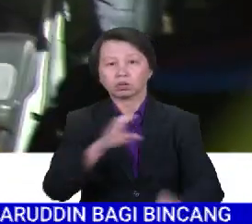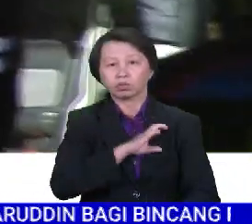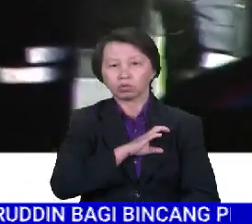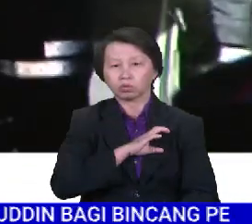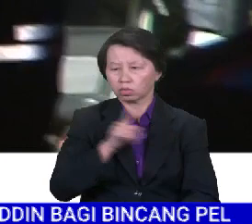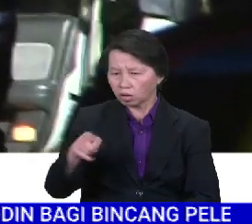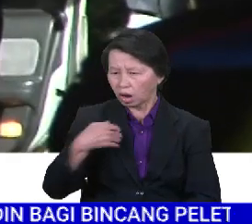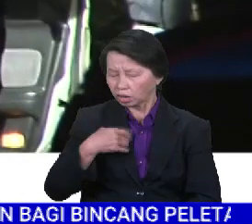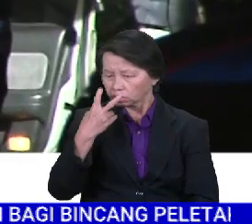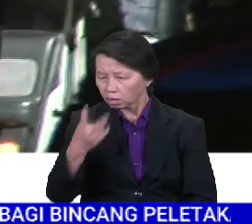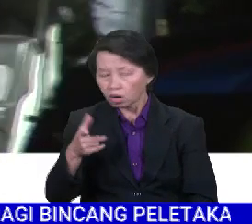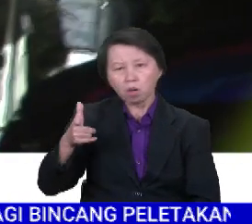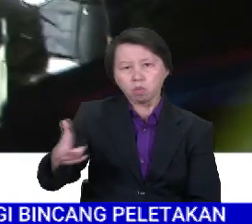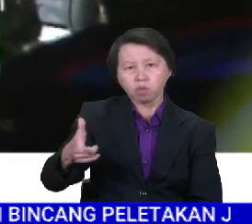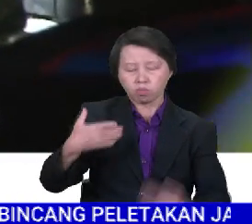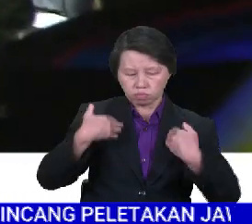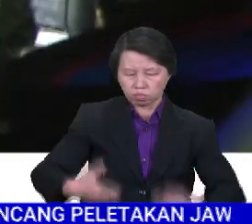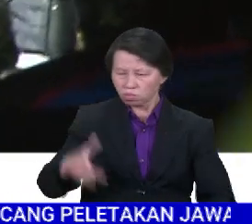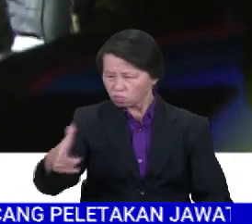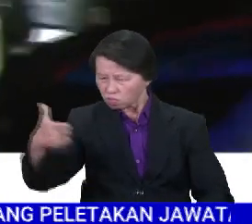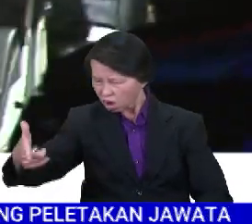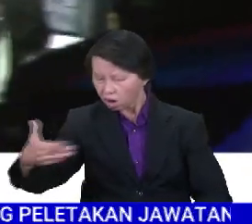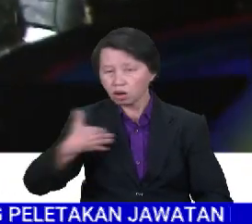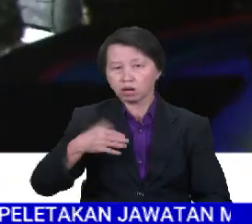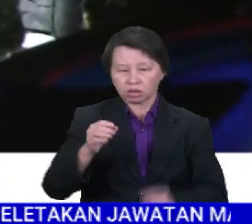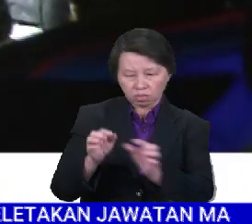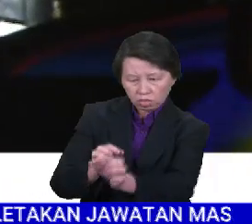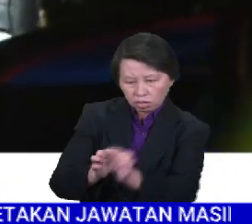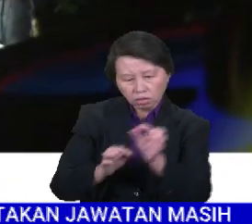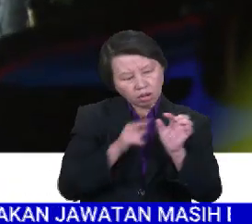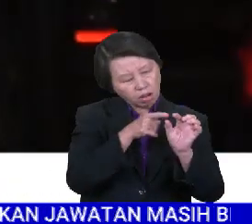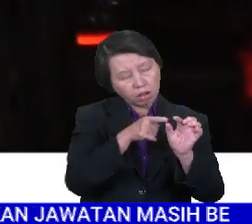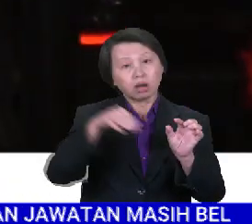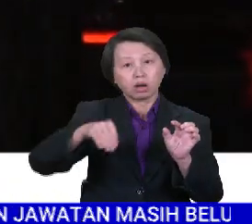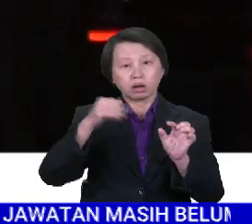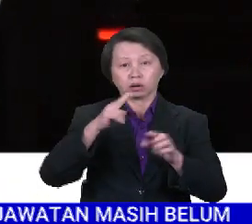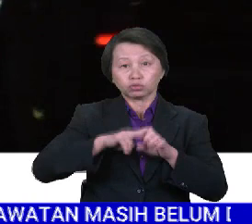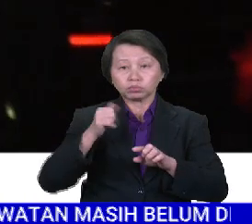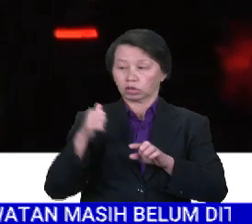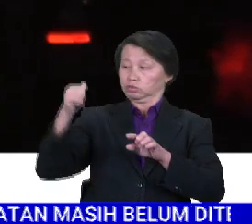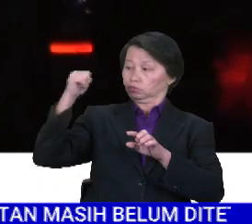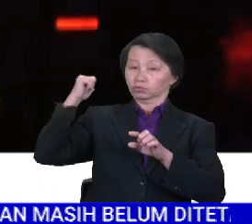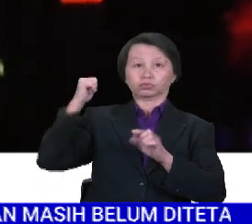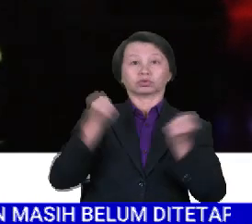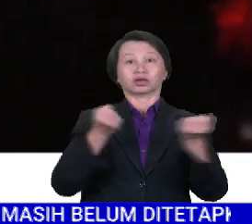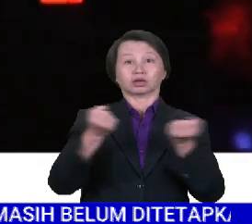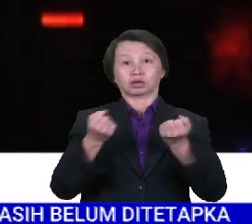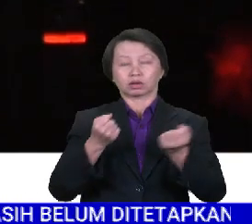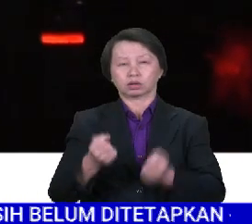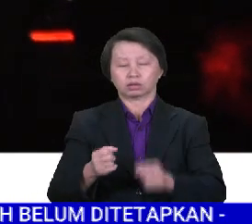terdapat kesan timpakan pada badan mangsa sebiji kelongsong peluru ditemui di bahagian tempat duduk penumpang belakang